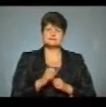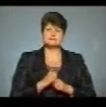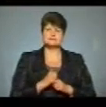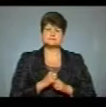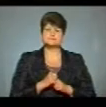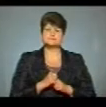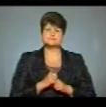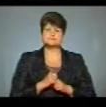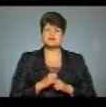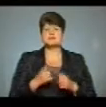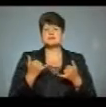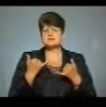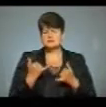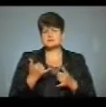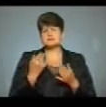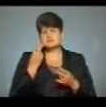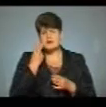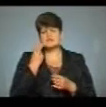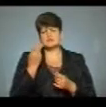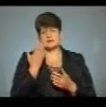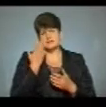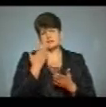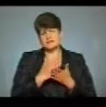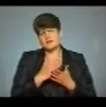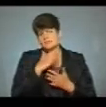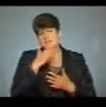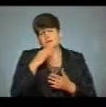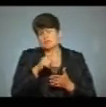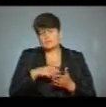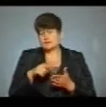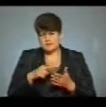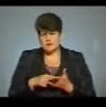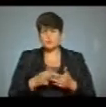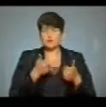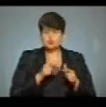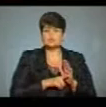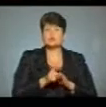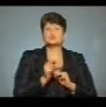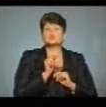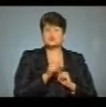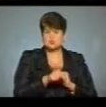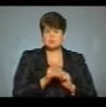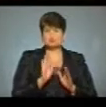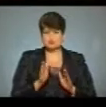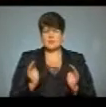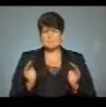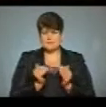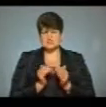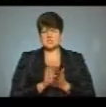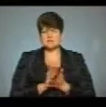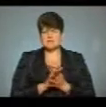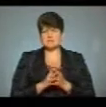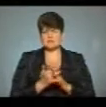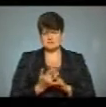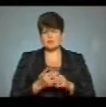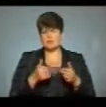питання? Ну, нагальних питань завжди вистачає, а добре, що почали з цього хоча б. Буде менше сміття в селі.